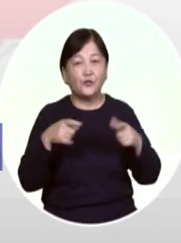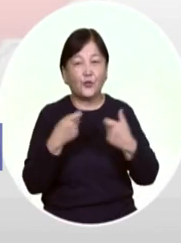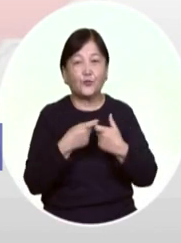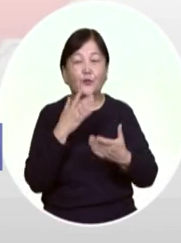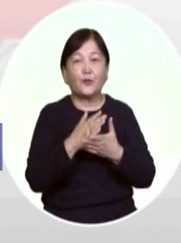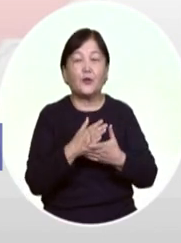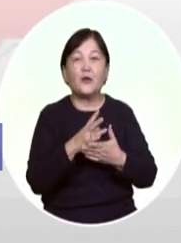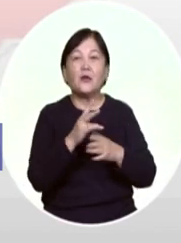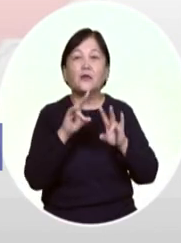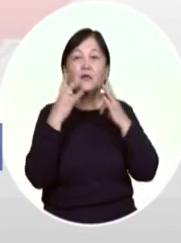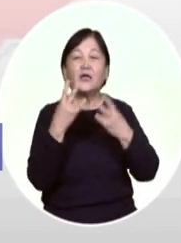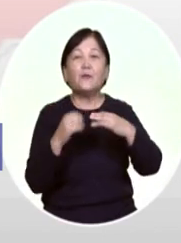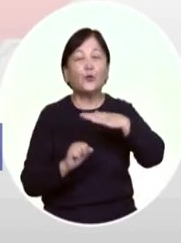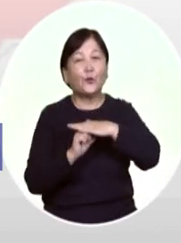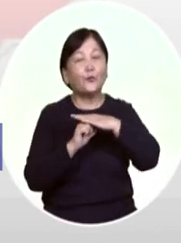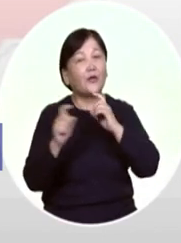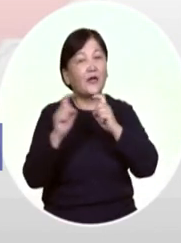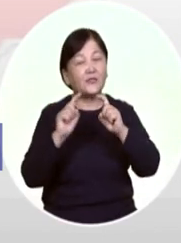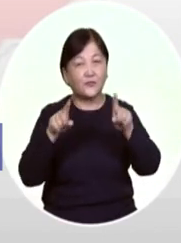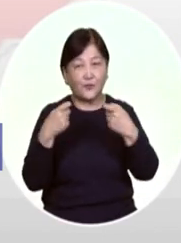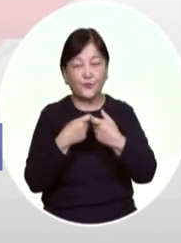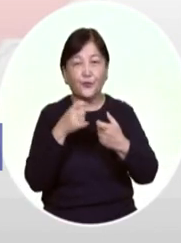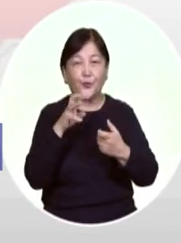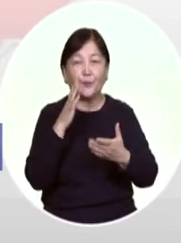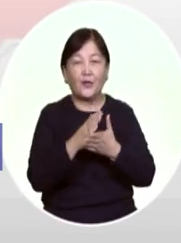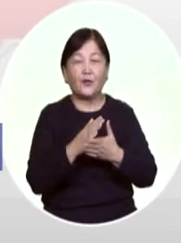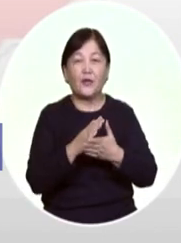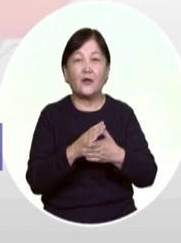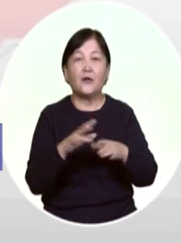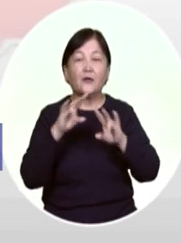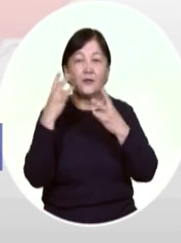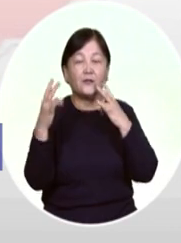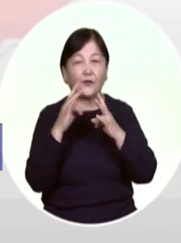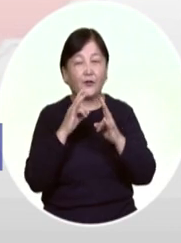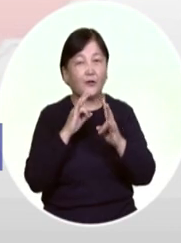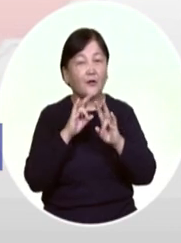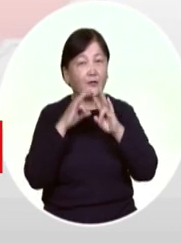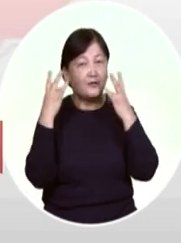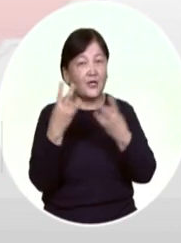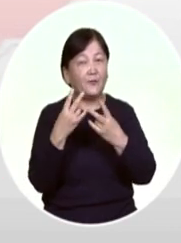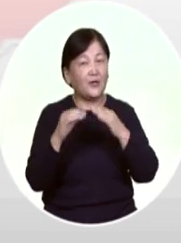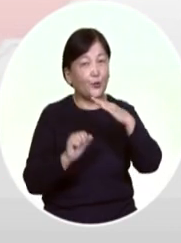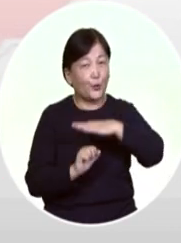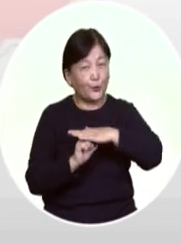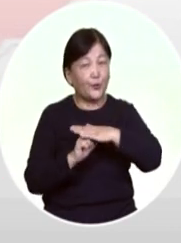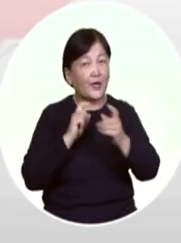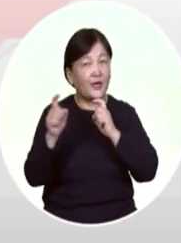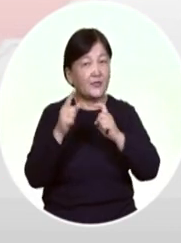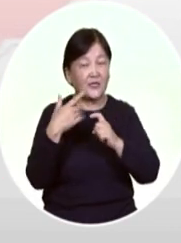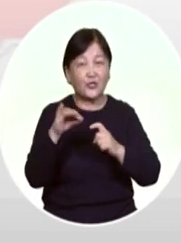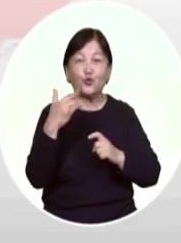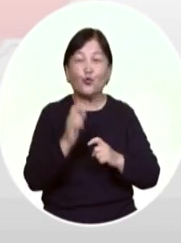тулгуур харилцаа. Дахиад асуулт. Нийгмийн тулгуур харилцаа гэж ямар харилцааг авч үздэг юм бэ? За, бодоод